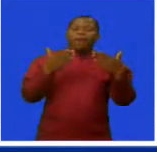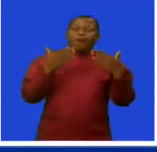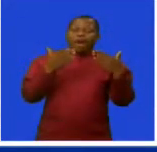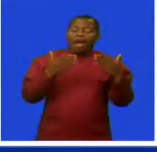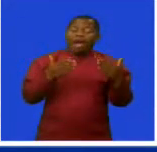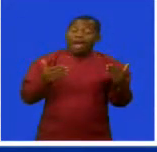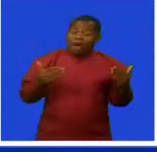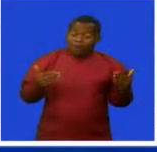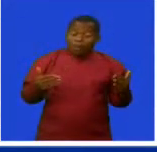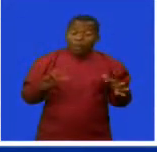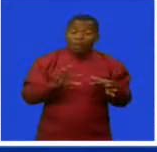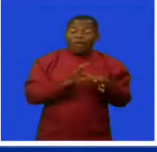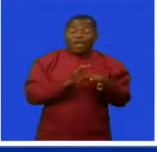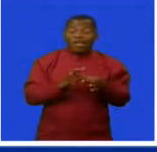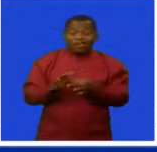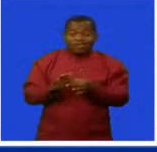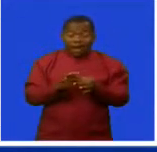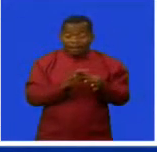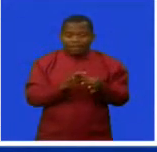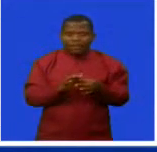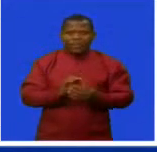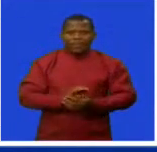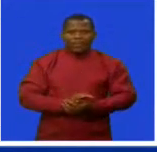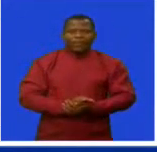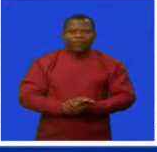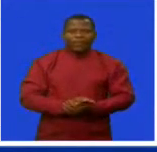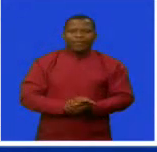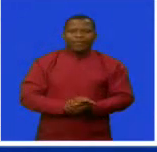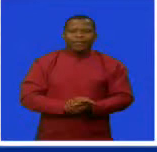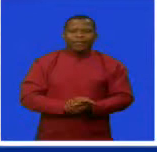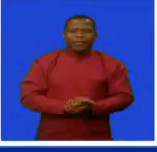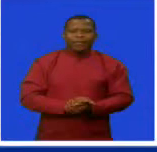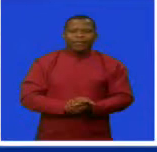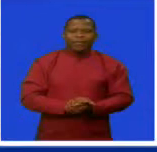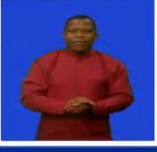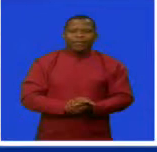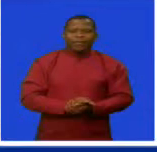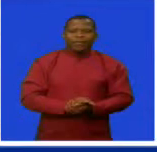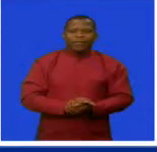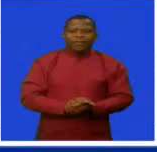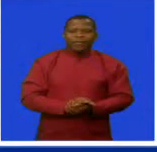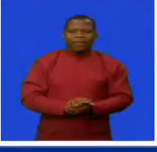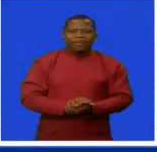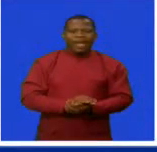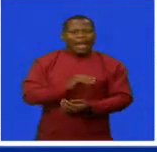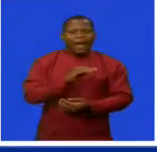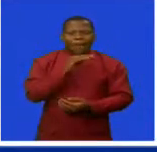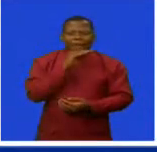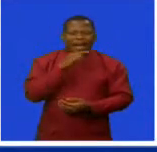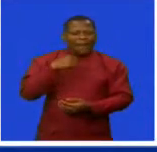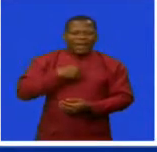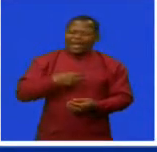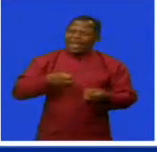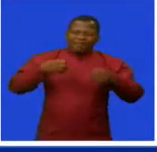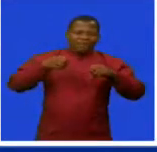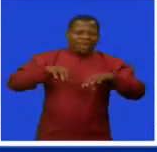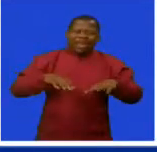angathi ngoba abe nginekokubonga vele ngangizathi bongele anginahe